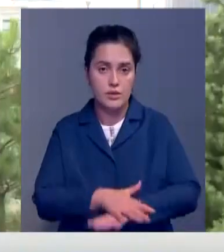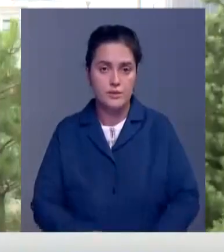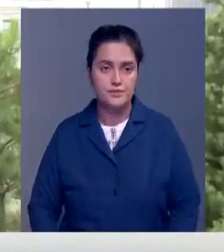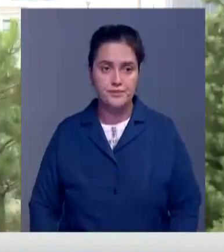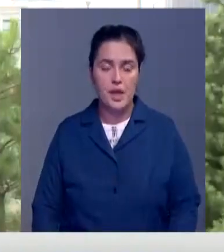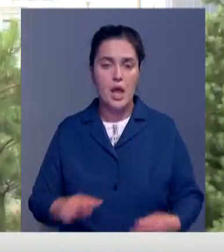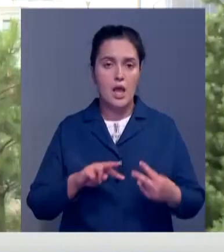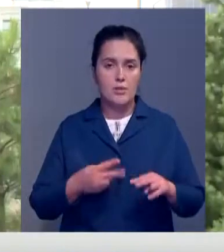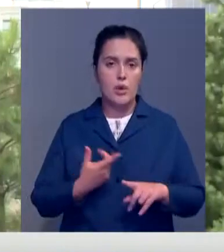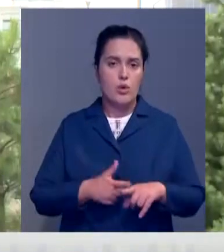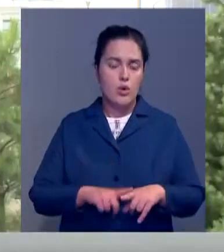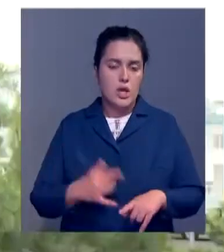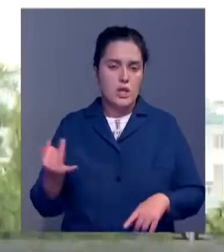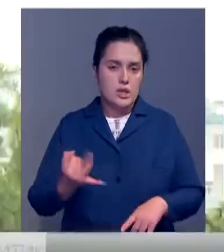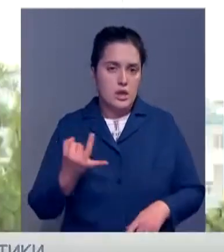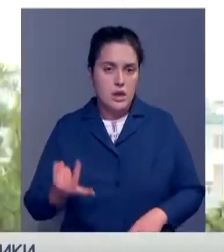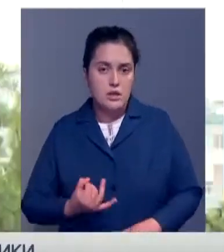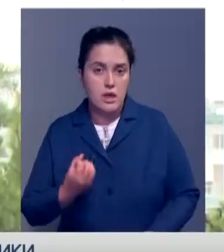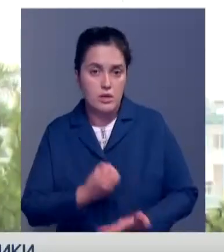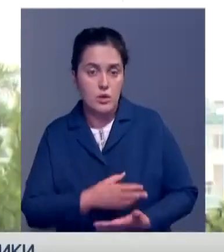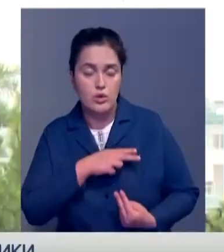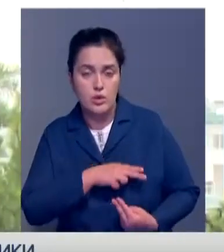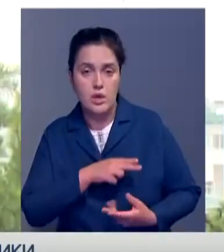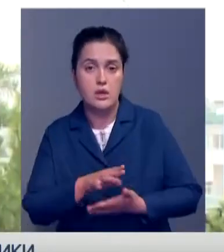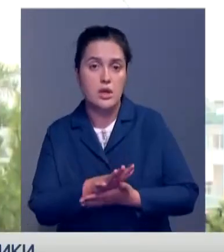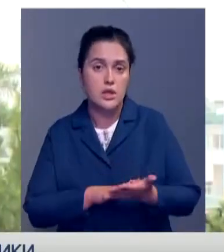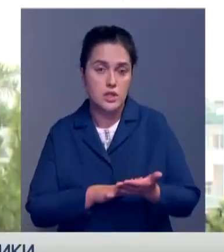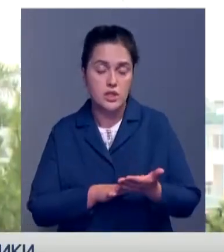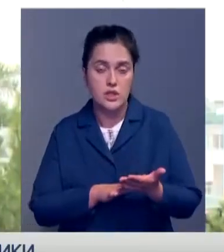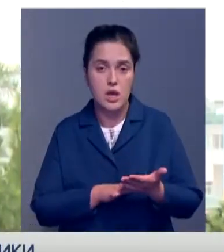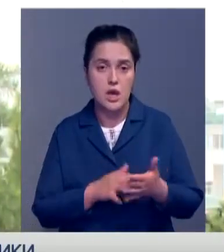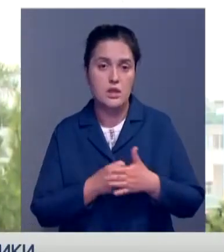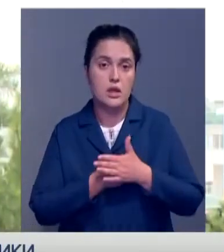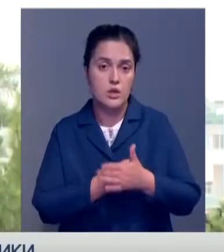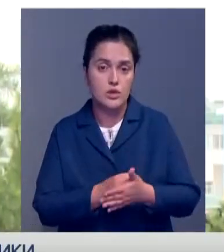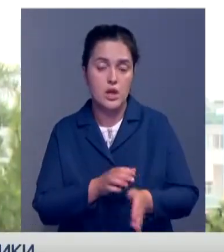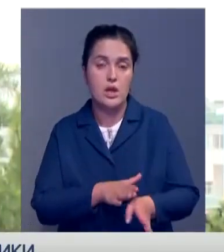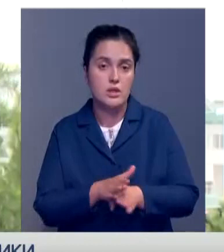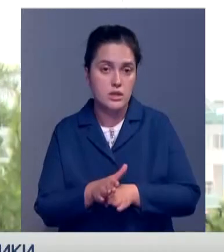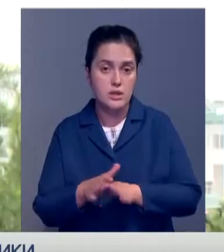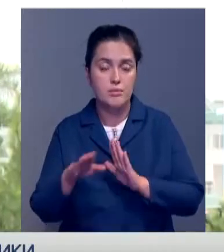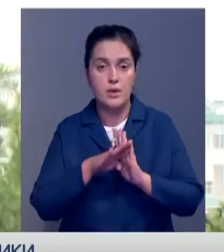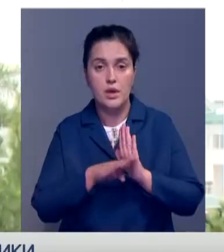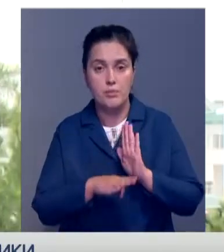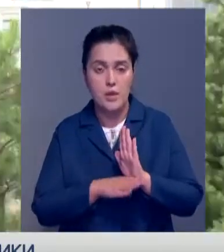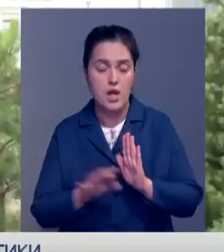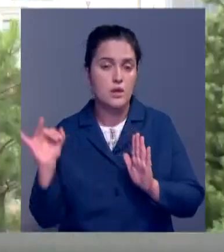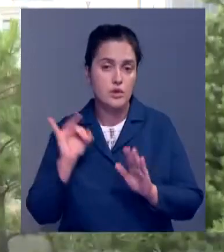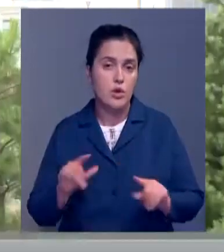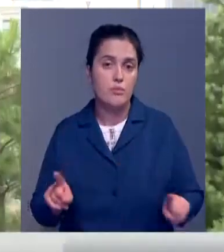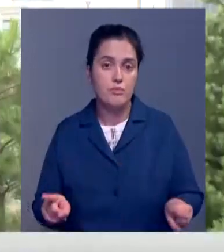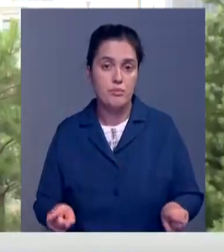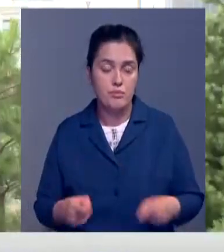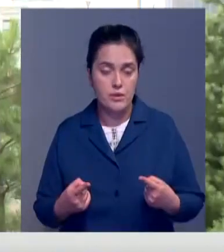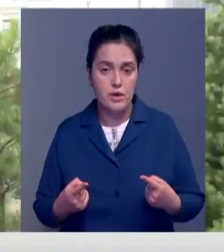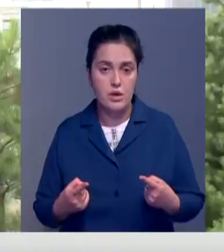очень интересного, бесценного труда даст дальнейшее развитие, толчку реализации программы «Рухани Жангру». Наверное,